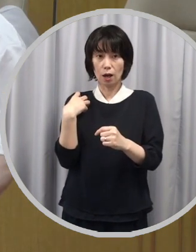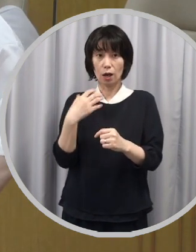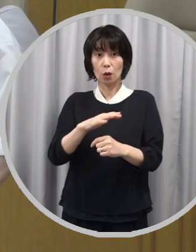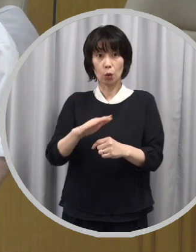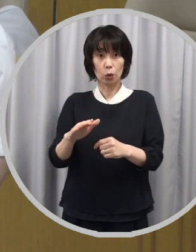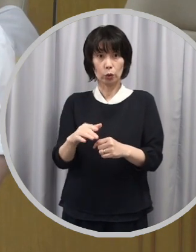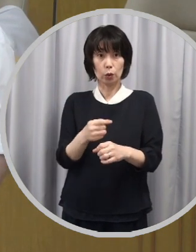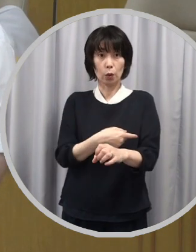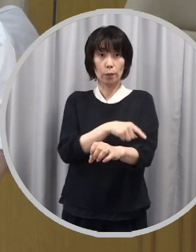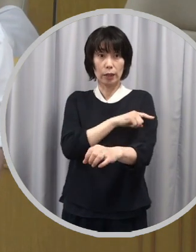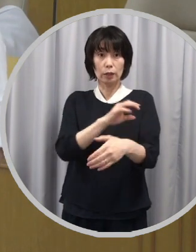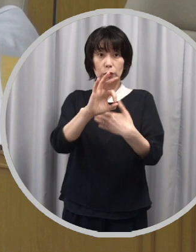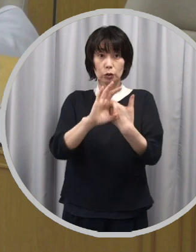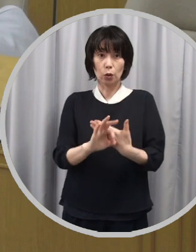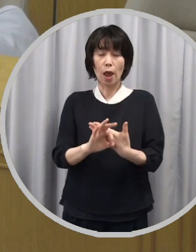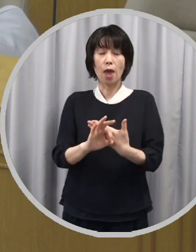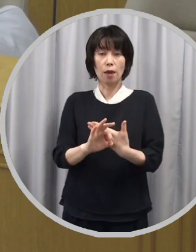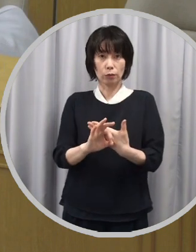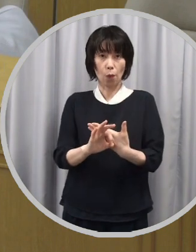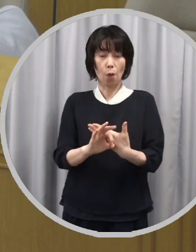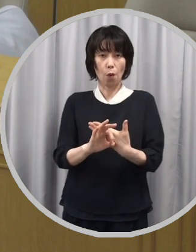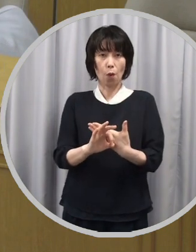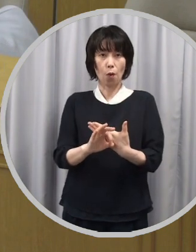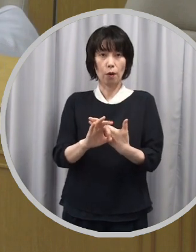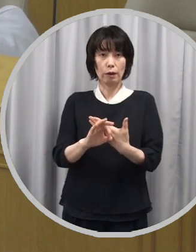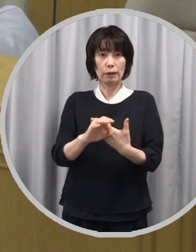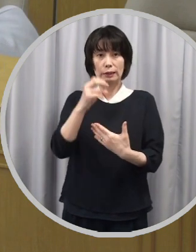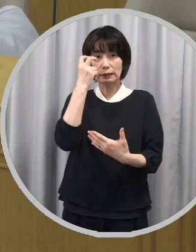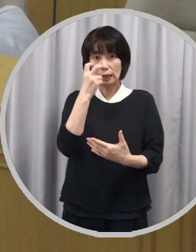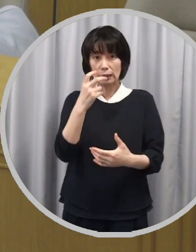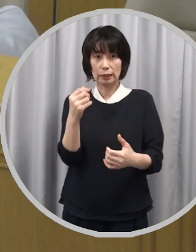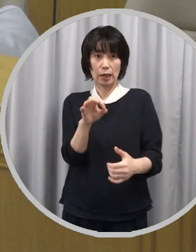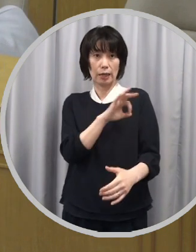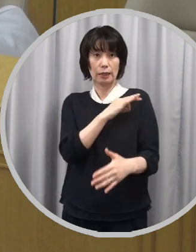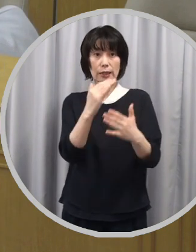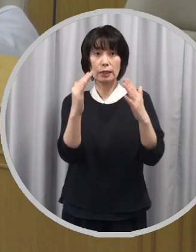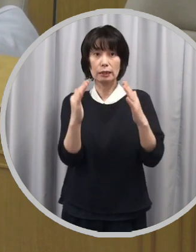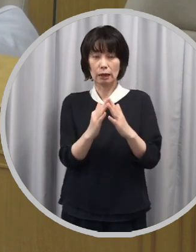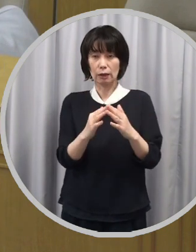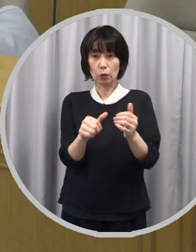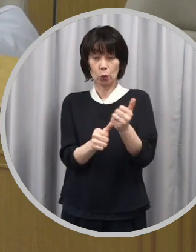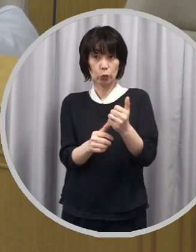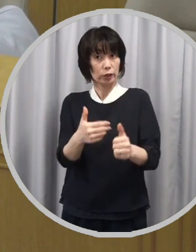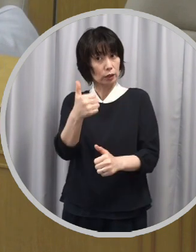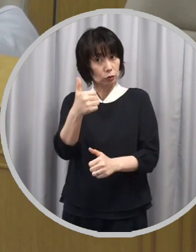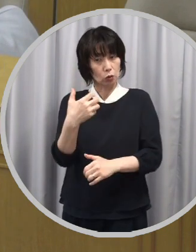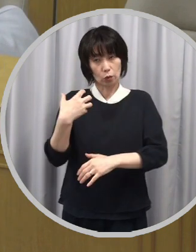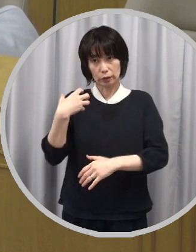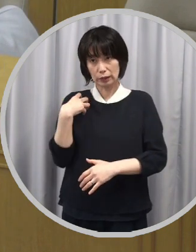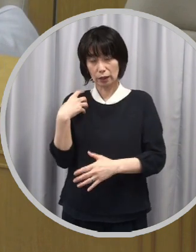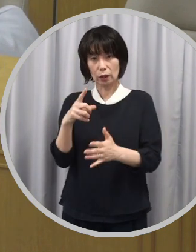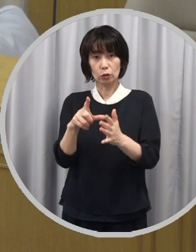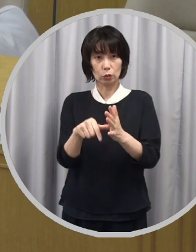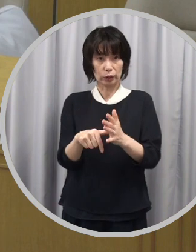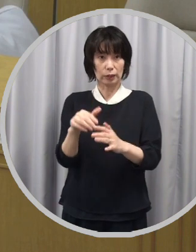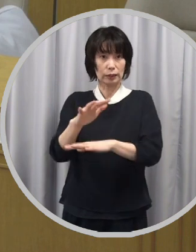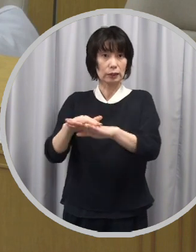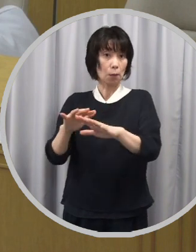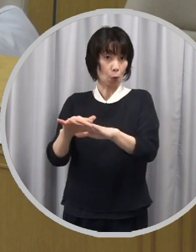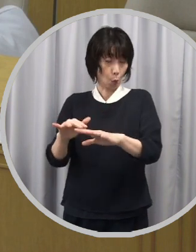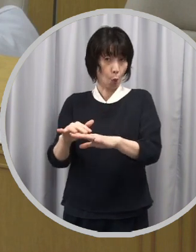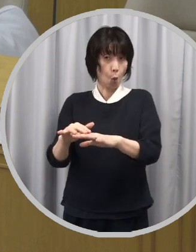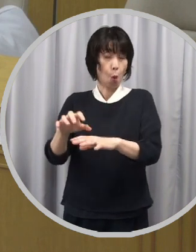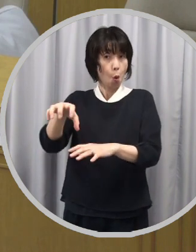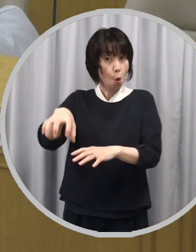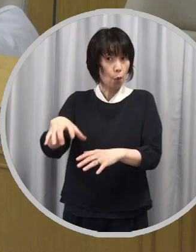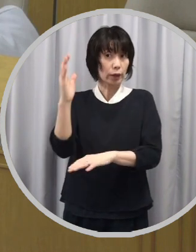子ども権利条例のその策定委員会の副委員長が何かされている時に札幌で講演を